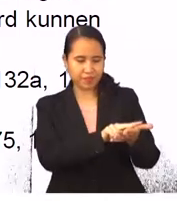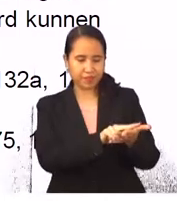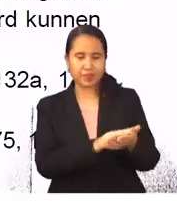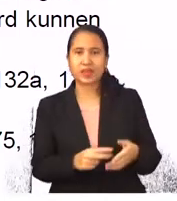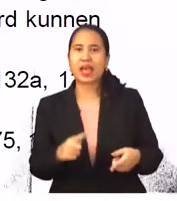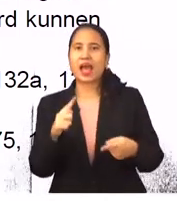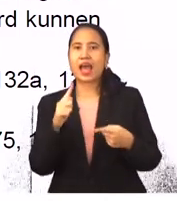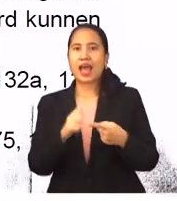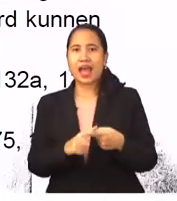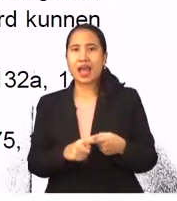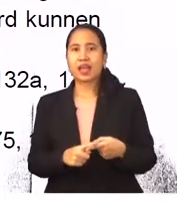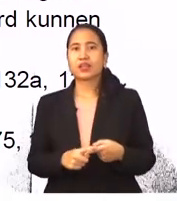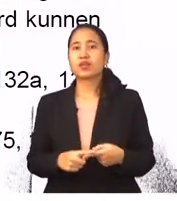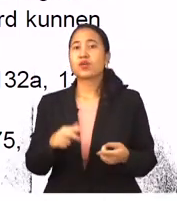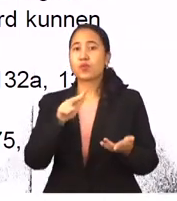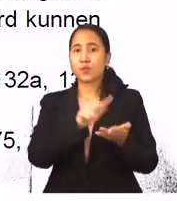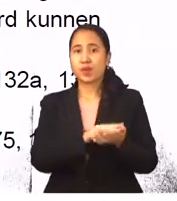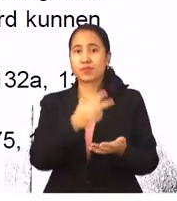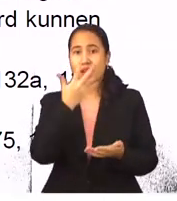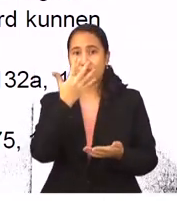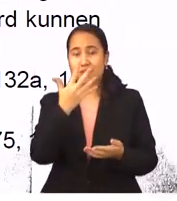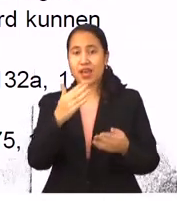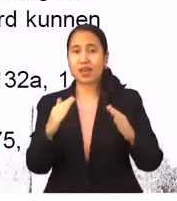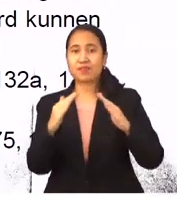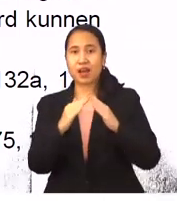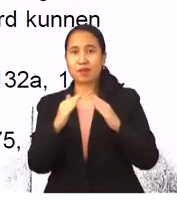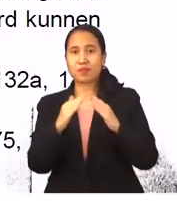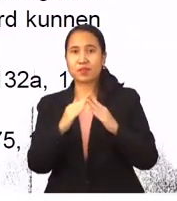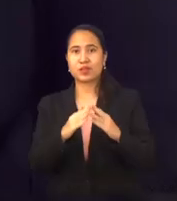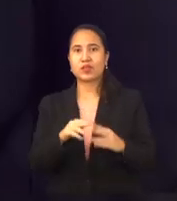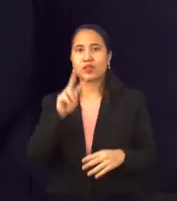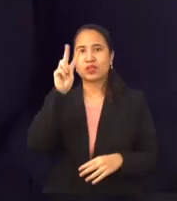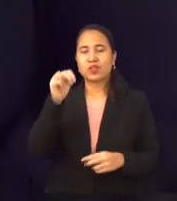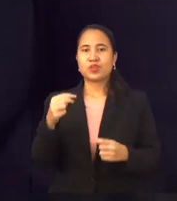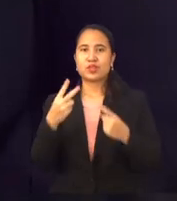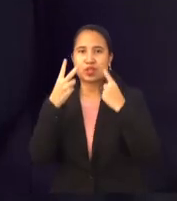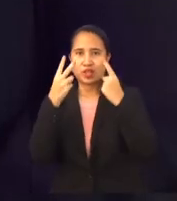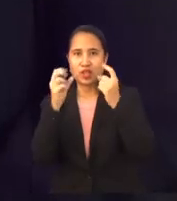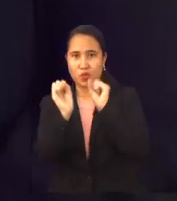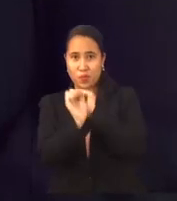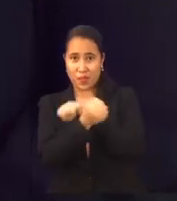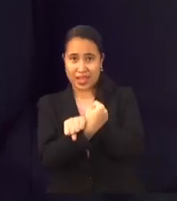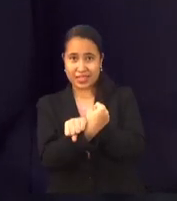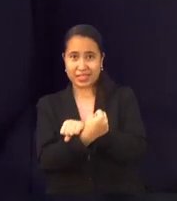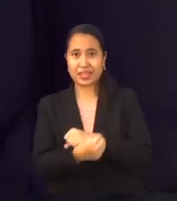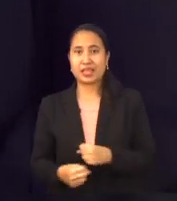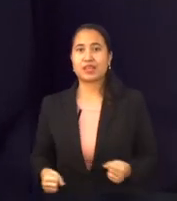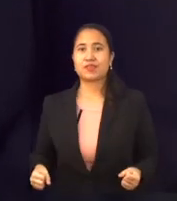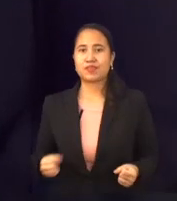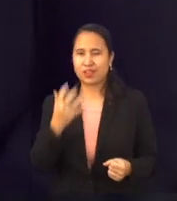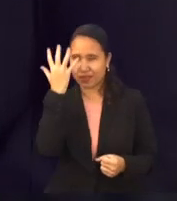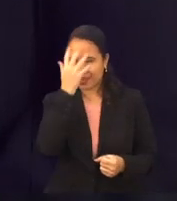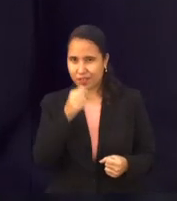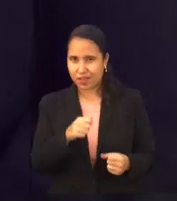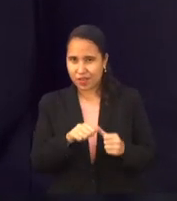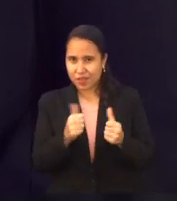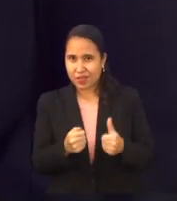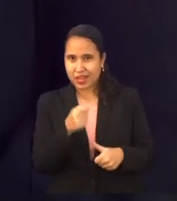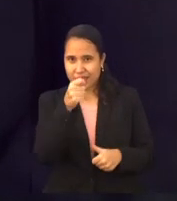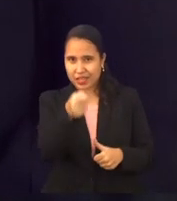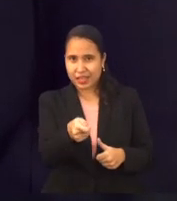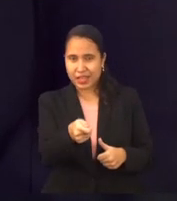5 april 2012, houdende wijziging van de Amnestiewet van 1989. In de volgende